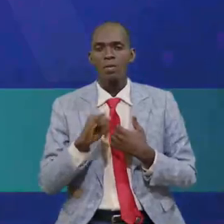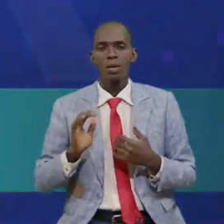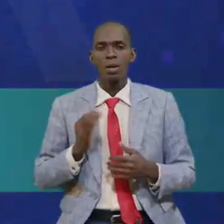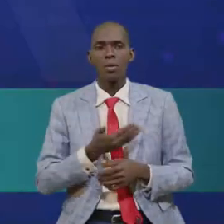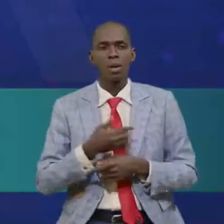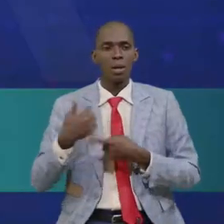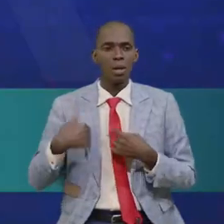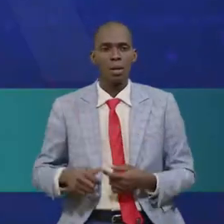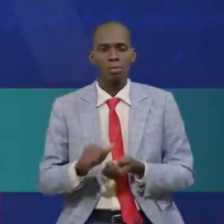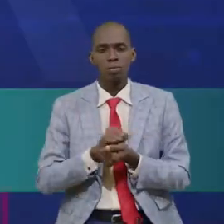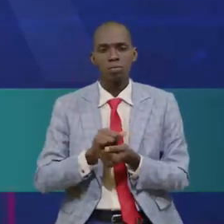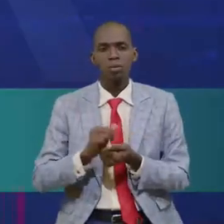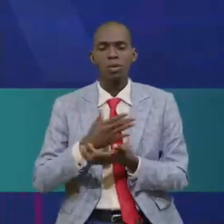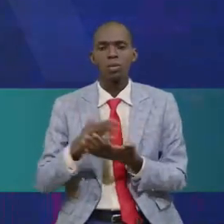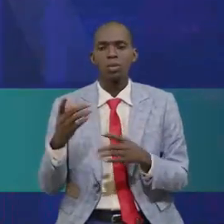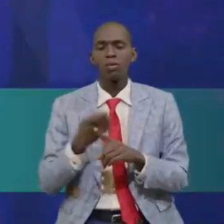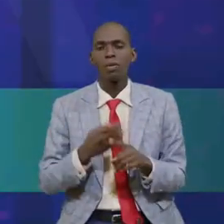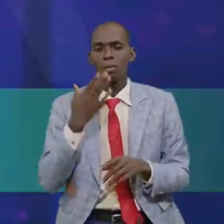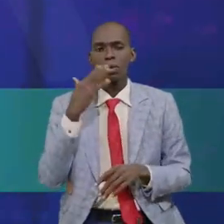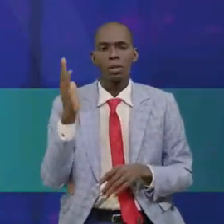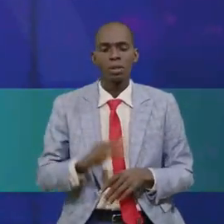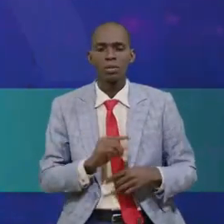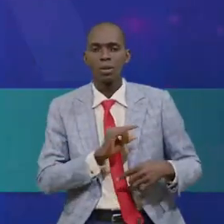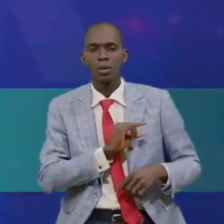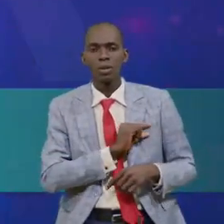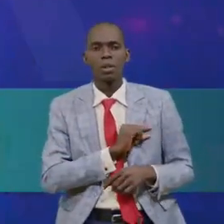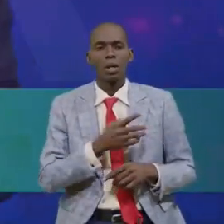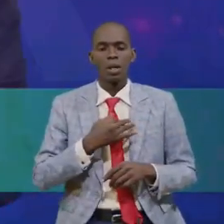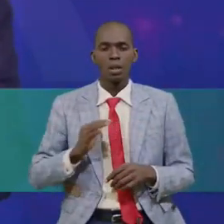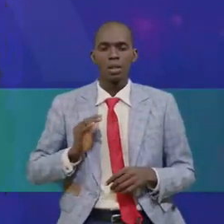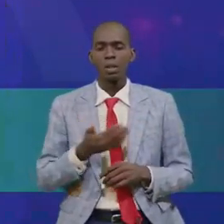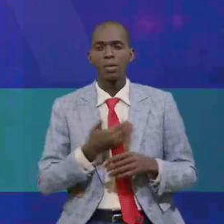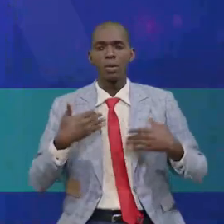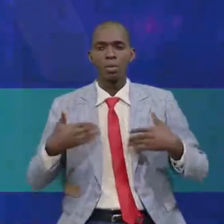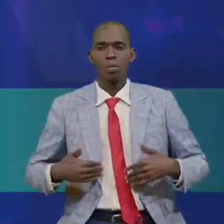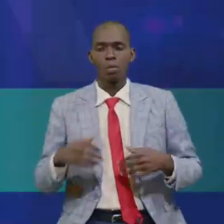conscience et le corps lavé d'une eau pure. Verset 23.